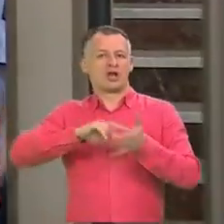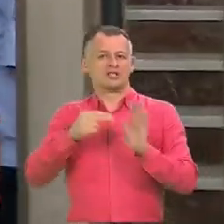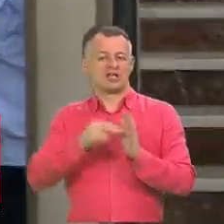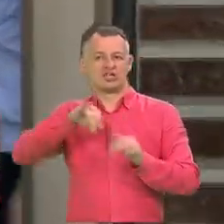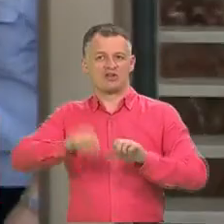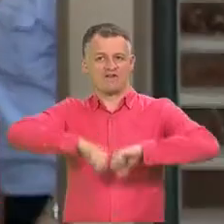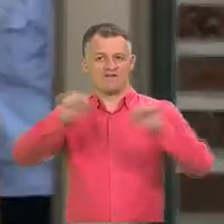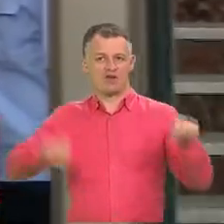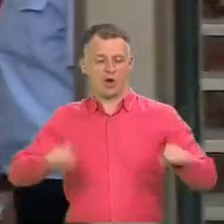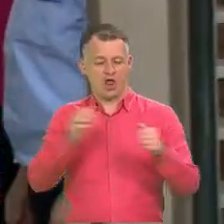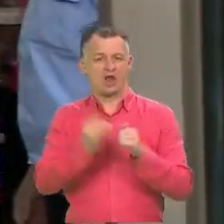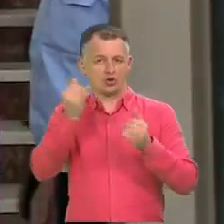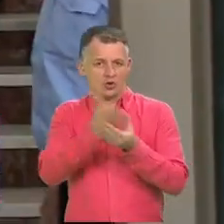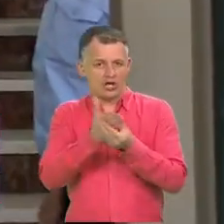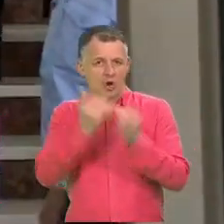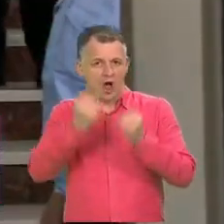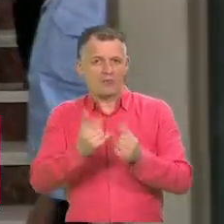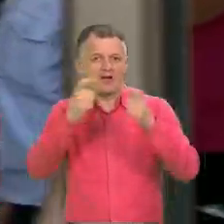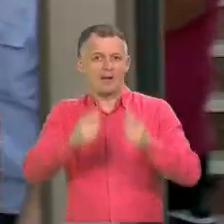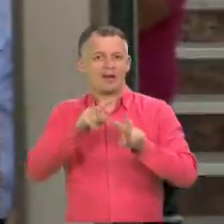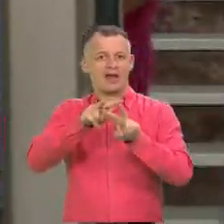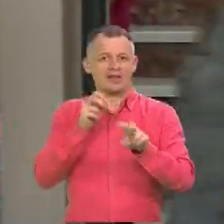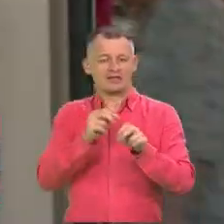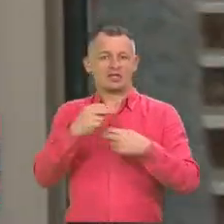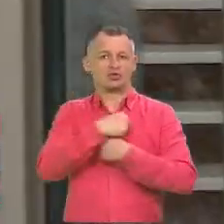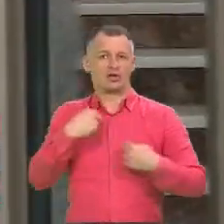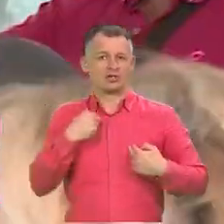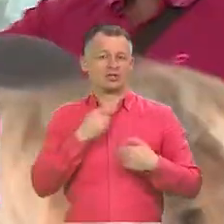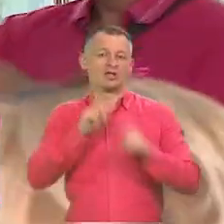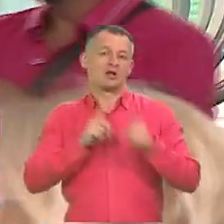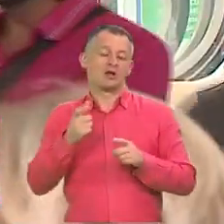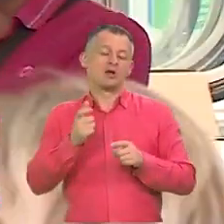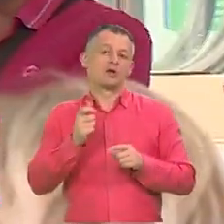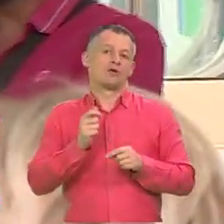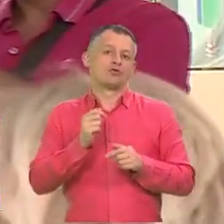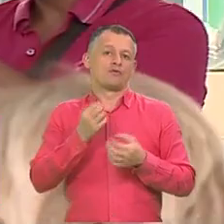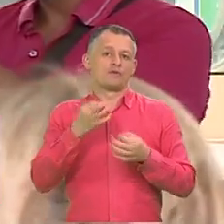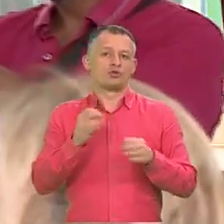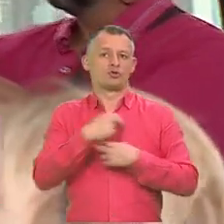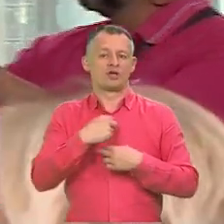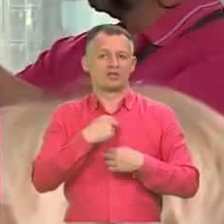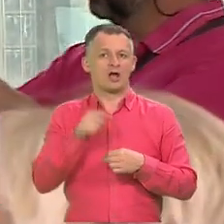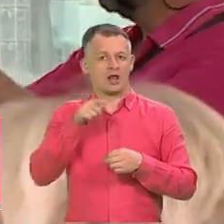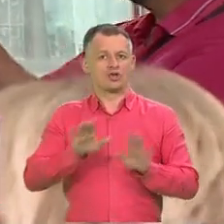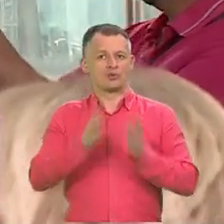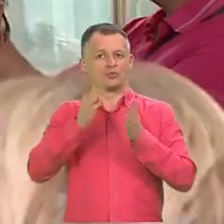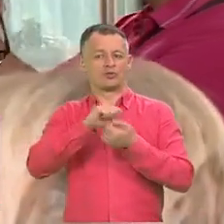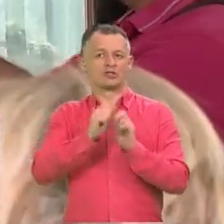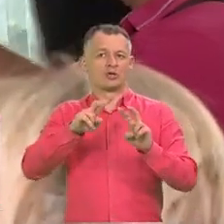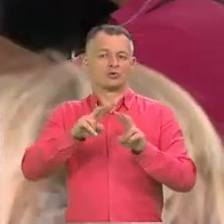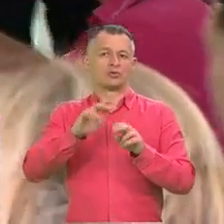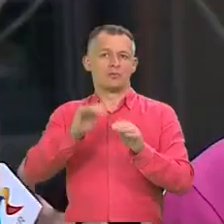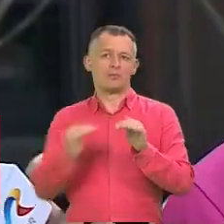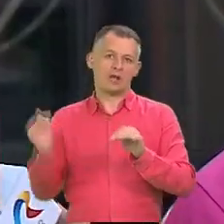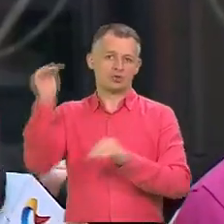cameră preliminară, unde un judecător va decide dacă poate fi judecat pe fond sau va fi returnat procurorilor. Avocații au primit